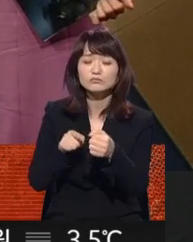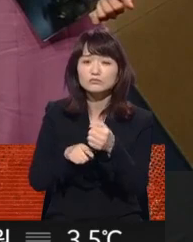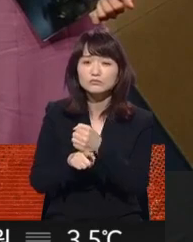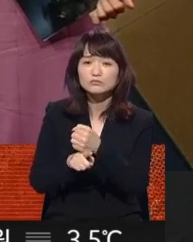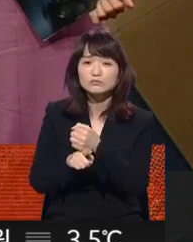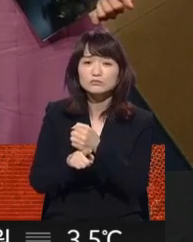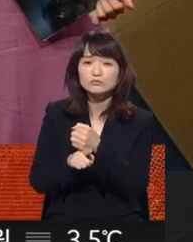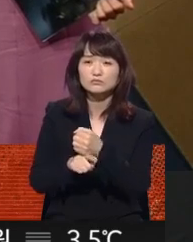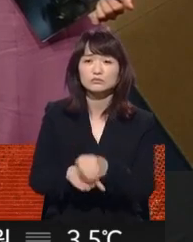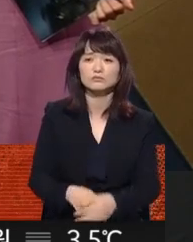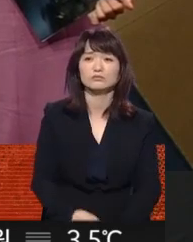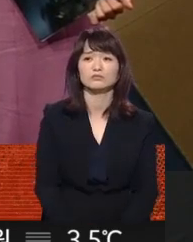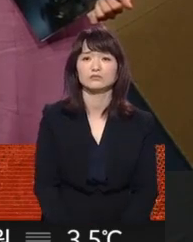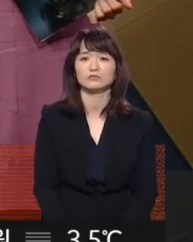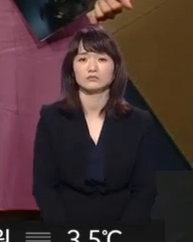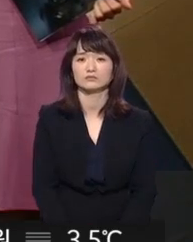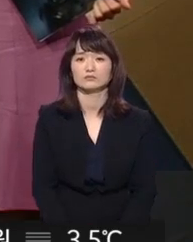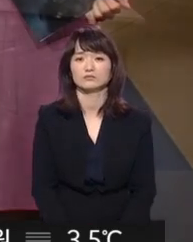무엇 때문이었을까요